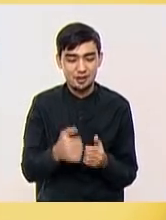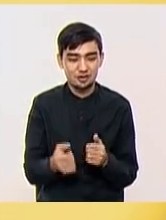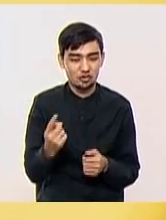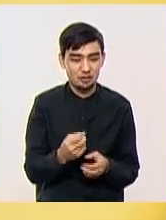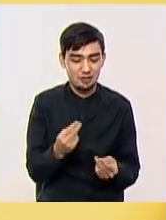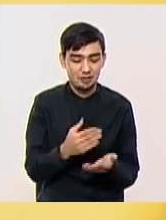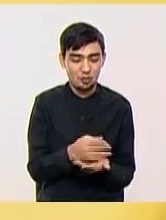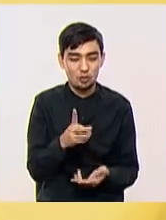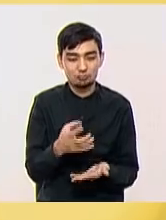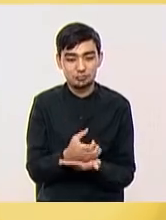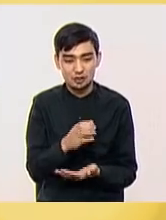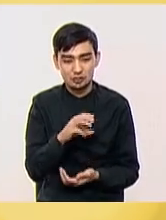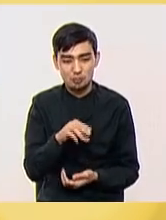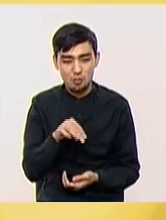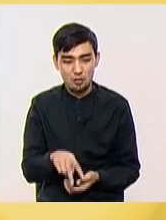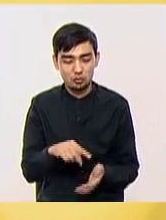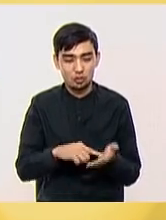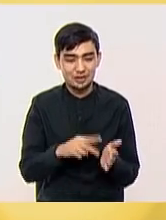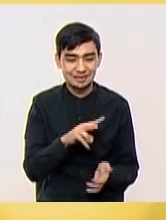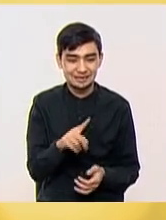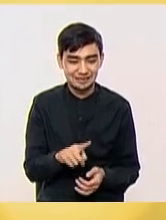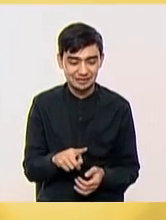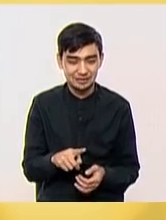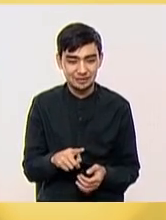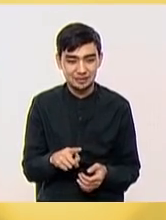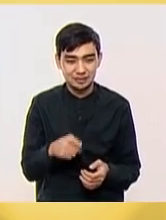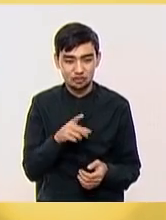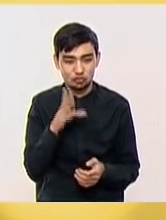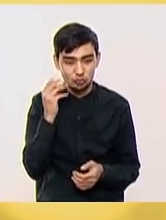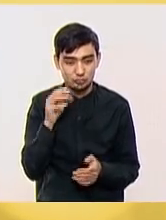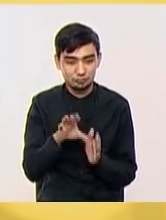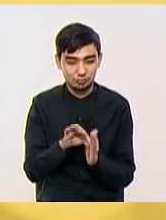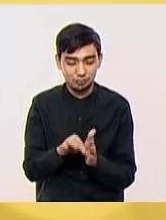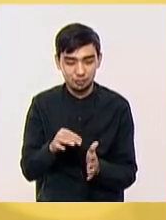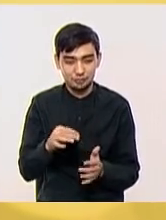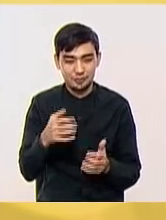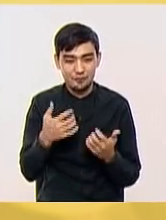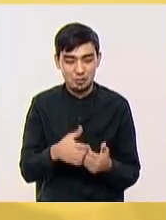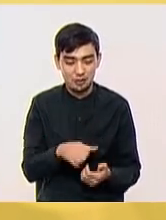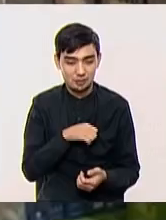ойнатылады. Жеңімпаздар Смол.кз сайтында кездейсоқ сандарды таңдау әдісімен анықталады.